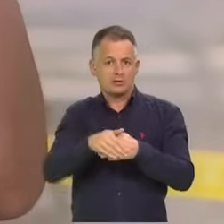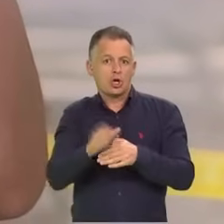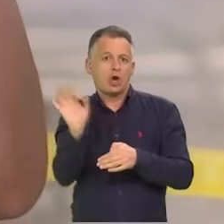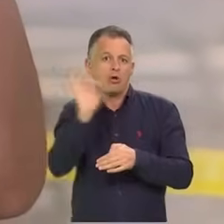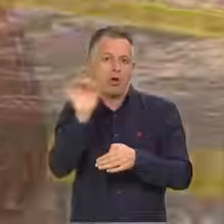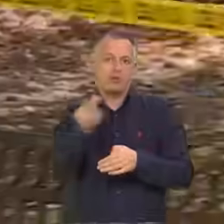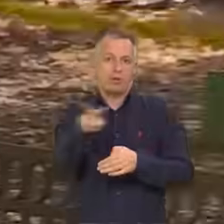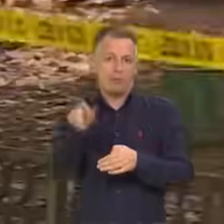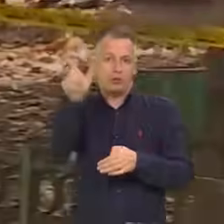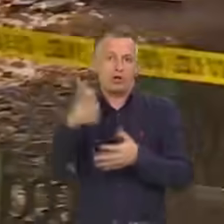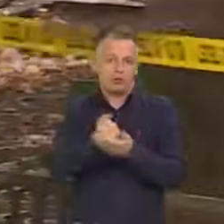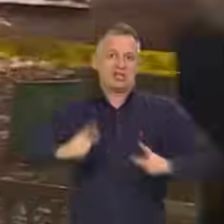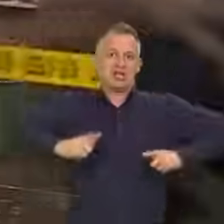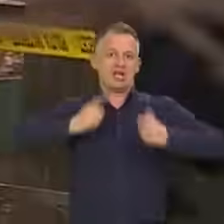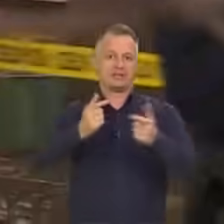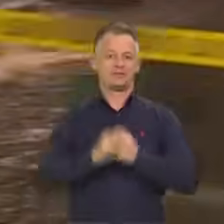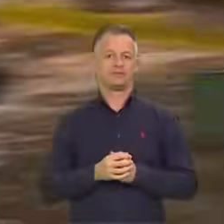au supraviețuit.